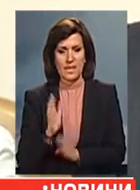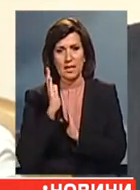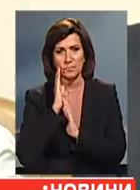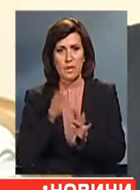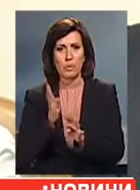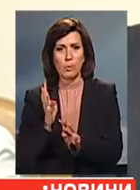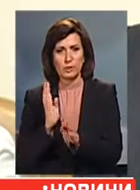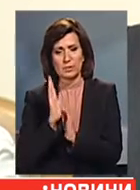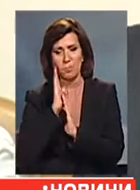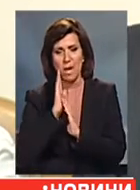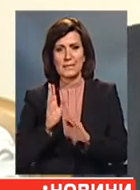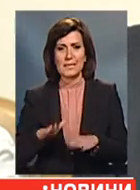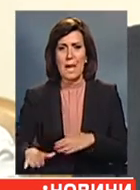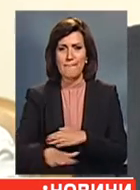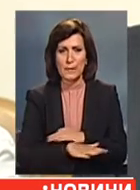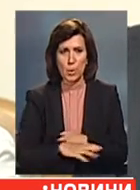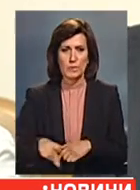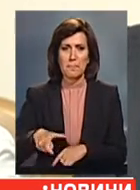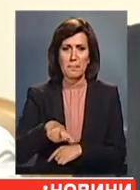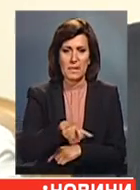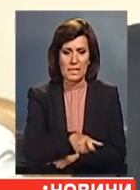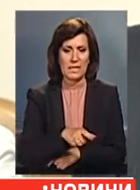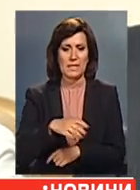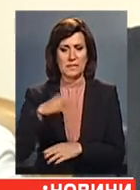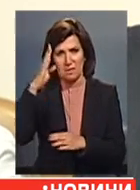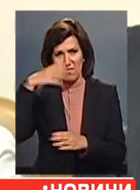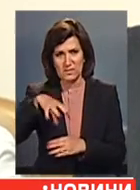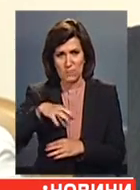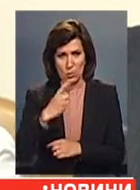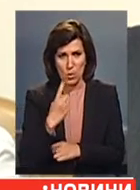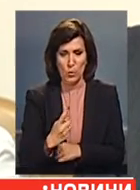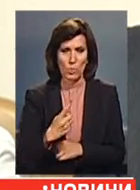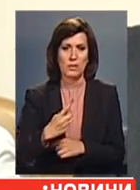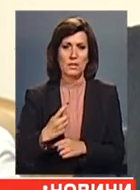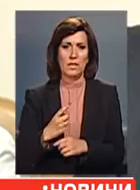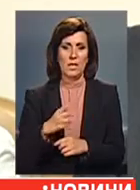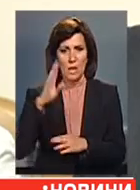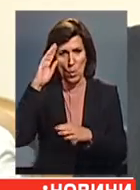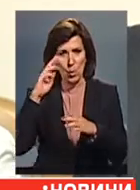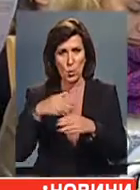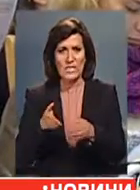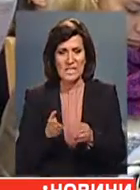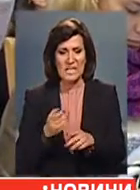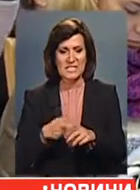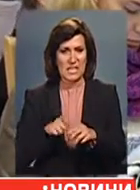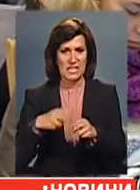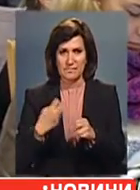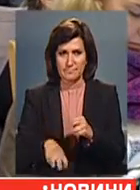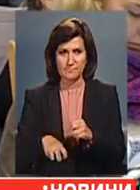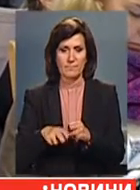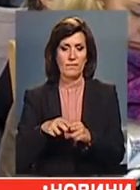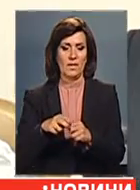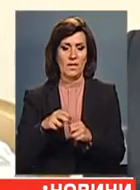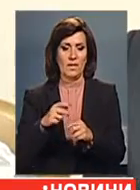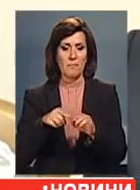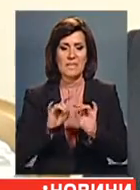спали по черзі, спали на підлозі, на плитці. Був кран з водою, був один унітаз, який вийшов з ладу. Ми